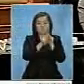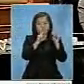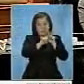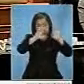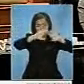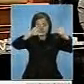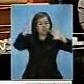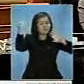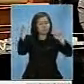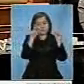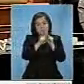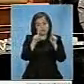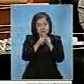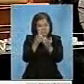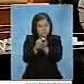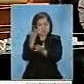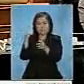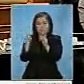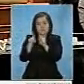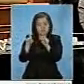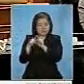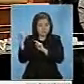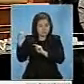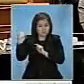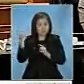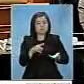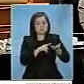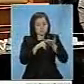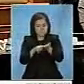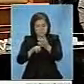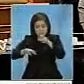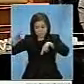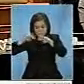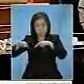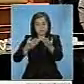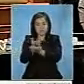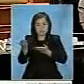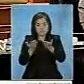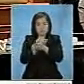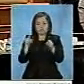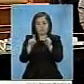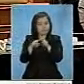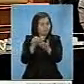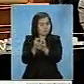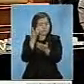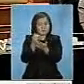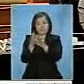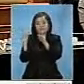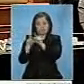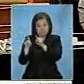พิจารณานะครับงบประมาณก็สูงขึ้นจากปีก่อนเพราะฉะนั้นทุกครั้งที่มีการพิจารณางบประมาณก็จะเป็นงบประมาณที่สูงที่สุดเป็นประวัติ